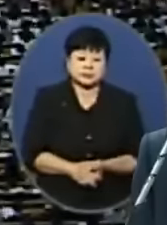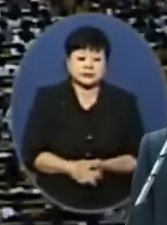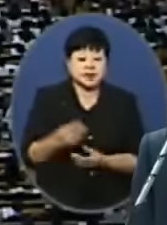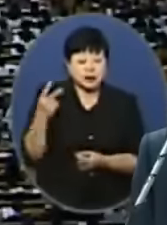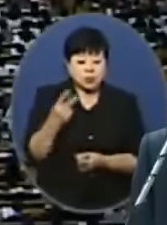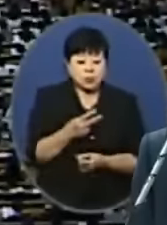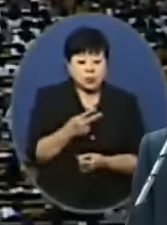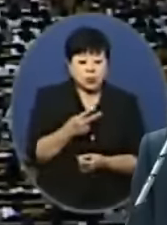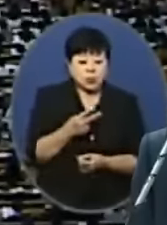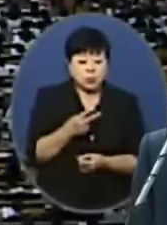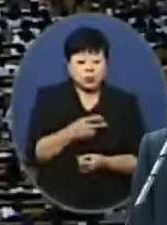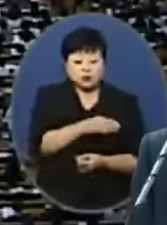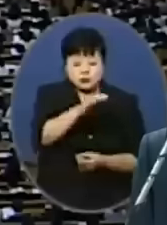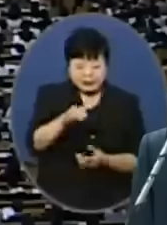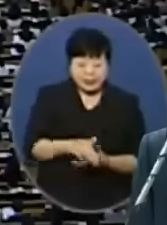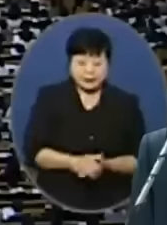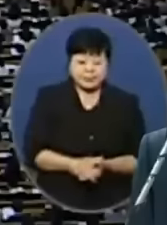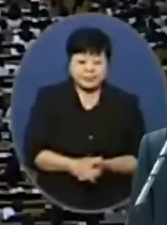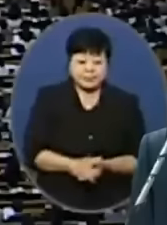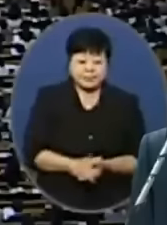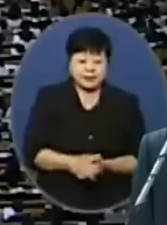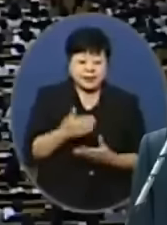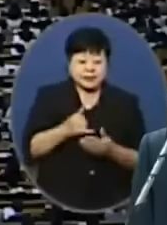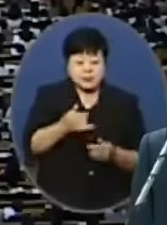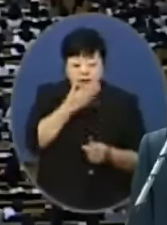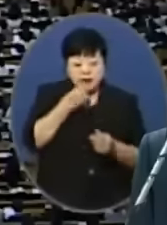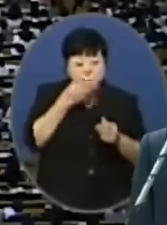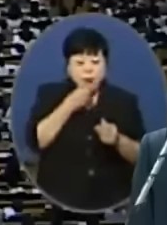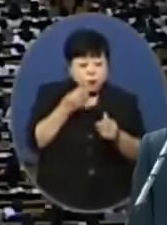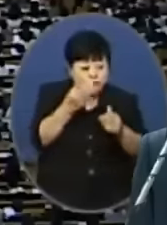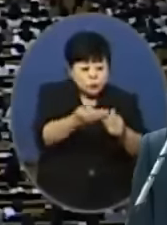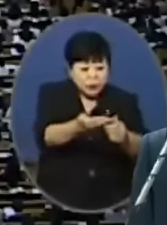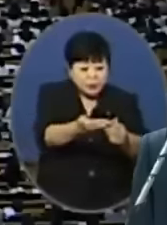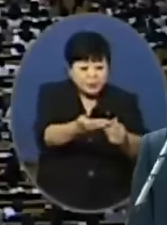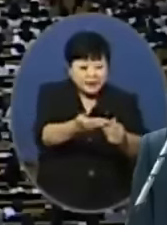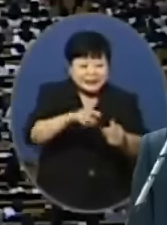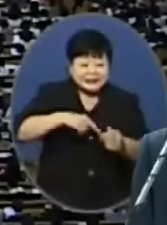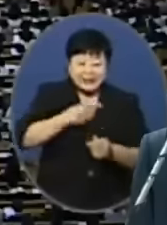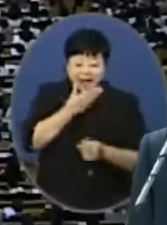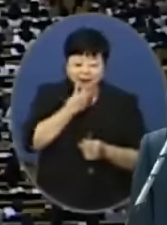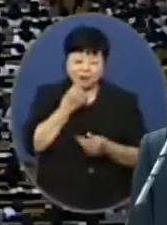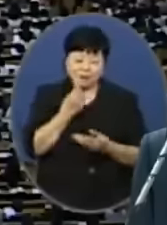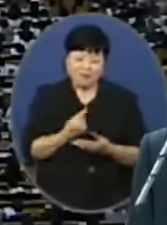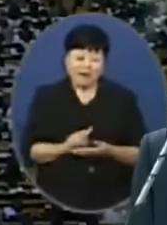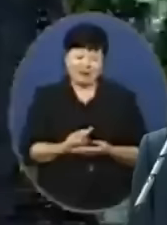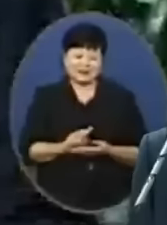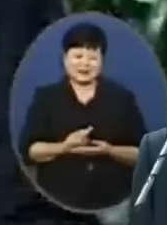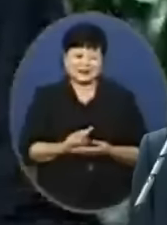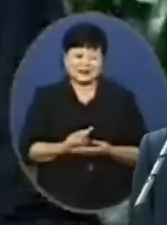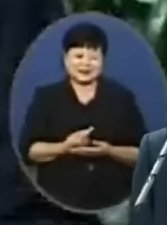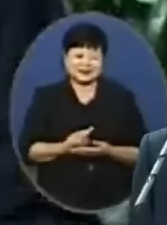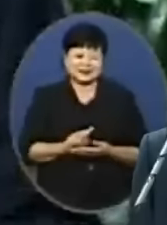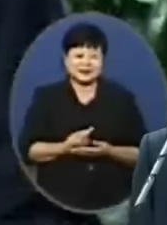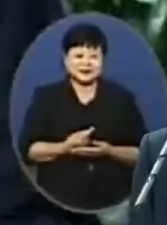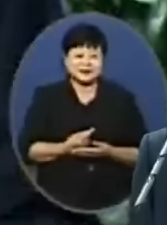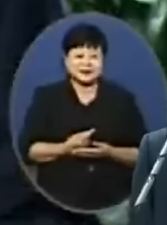또 우리가 남을 행복하게 하면은 자기가 행복해지는 것입니다.